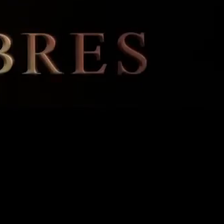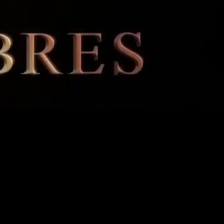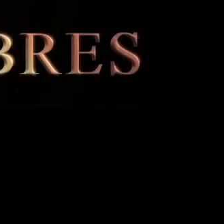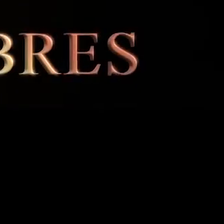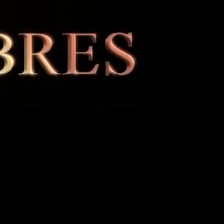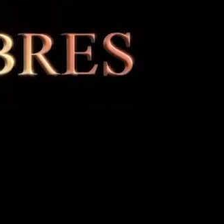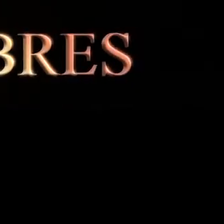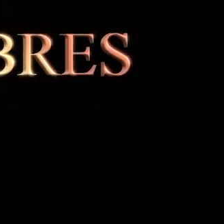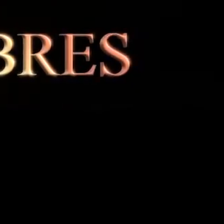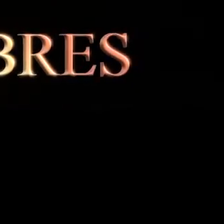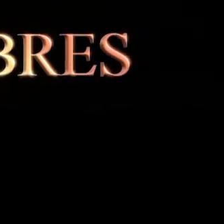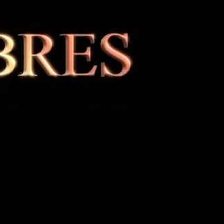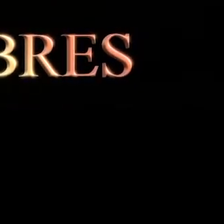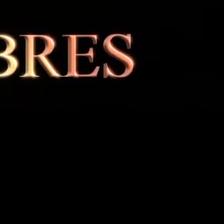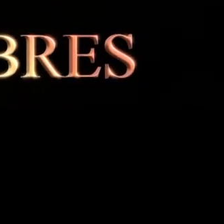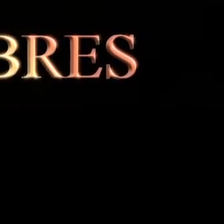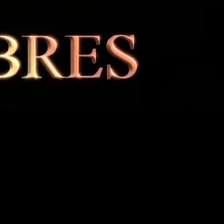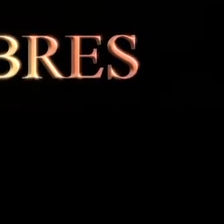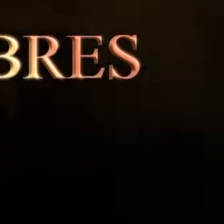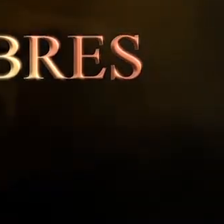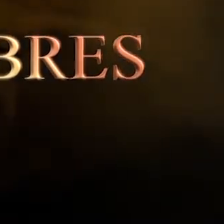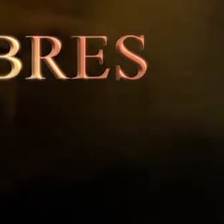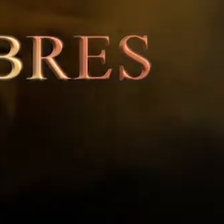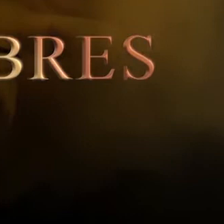na batango na yo ya molili.